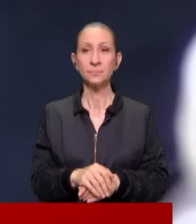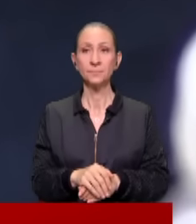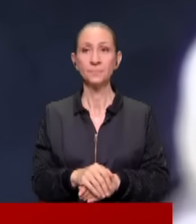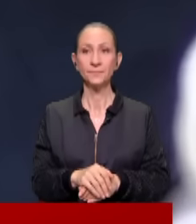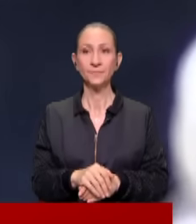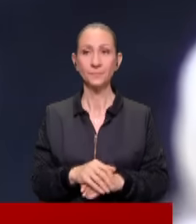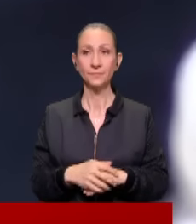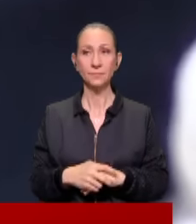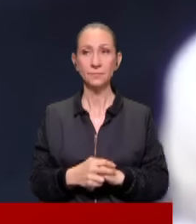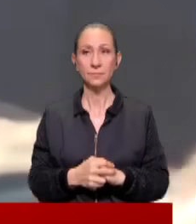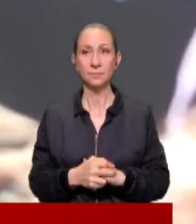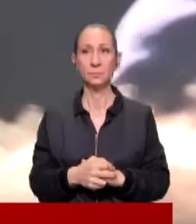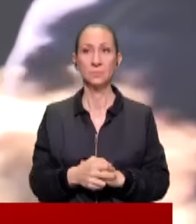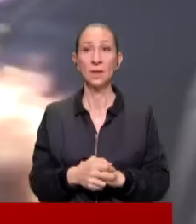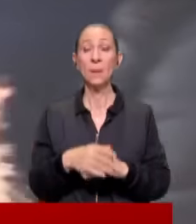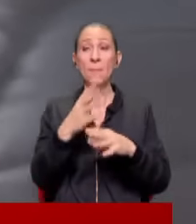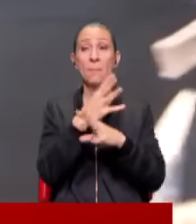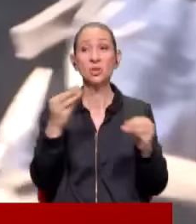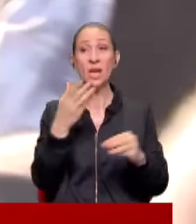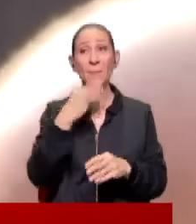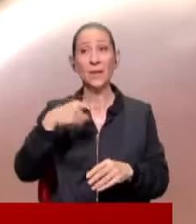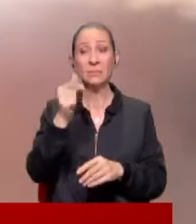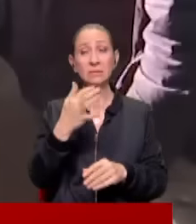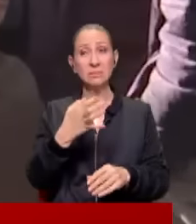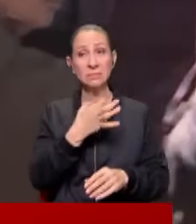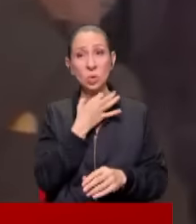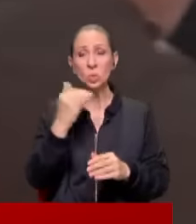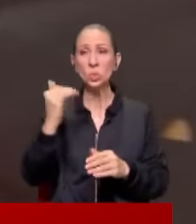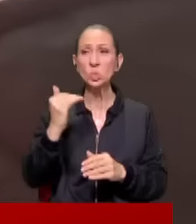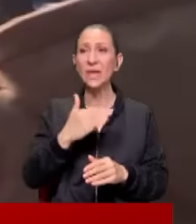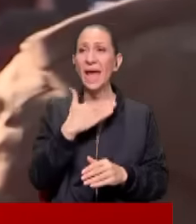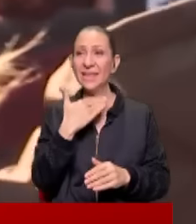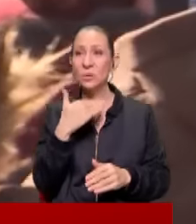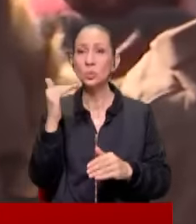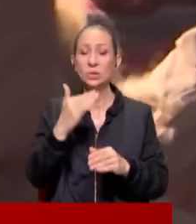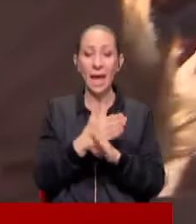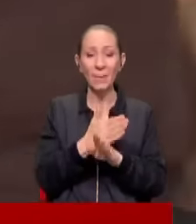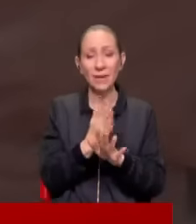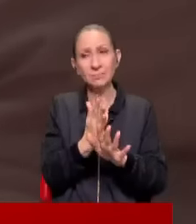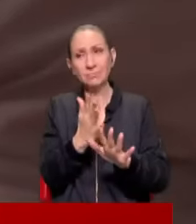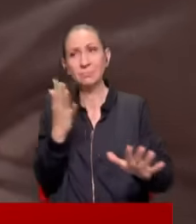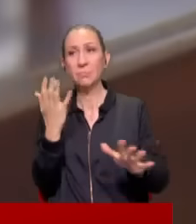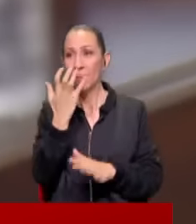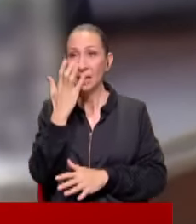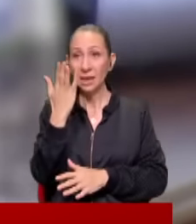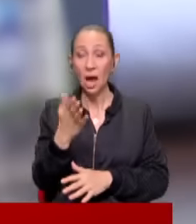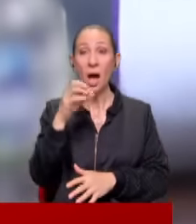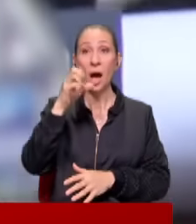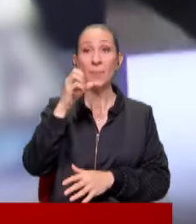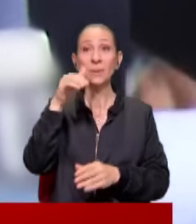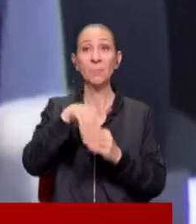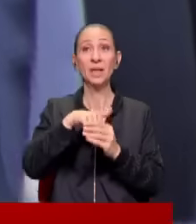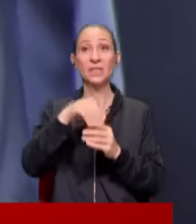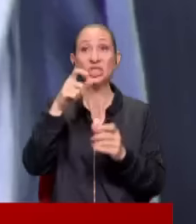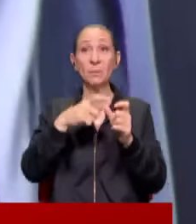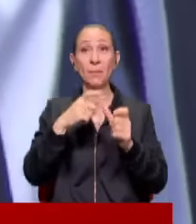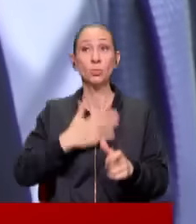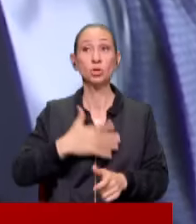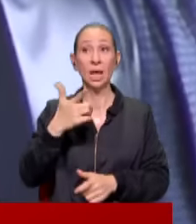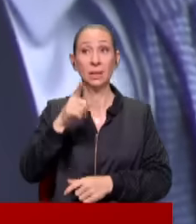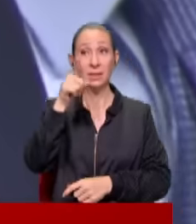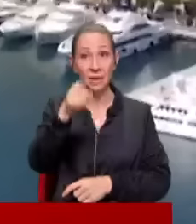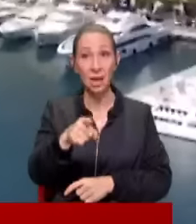beklentilerini çok iyi biliyoruz. Milyonlarca emekli, dar gelirli, ucuz et ve ucuz ekmek kuyruklarında beklerken AK Parti milletvekili Şebnem